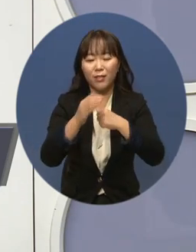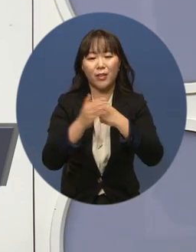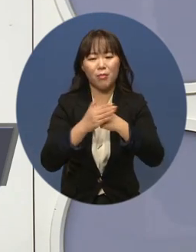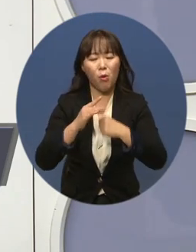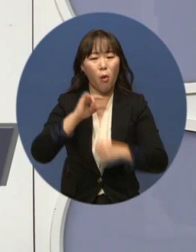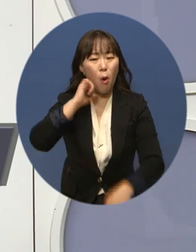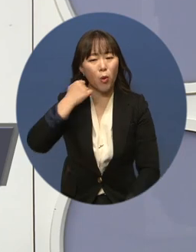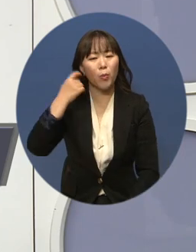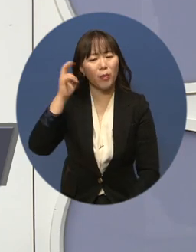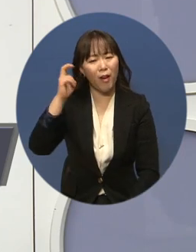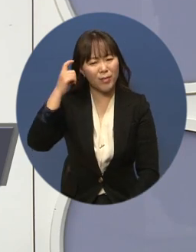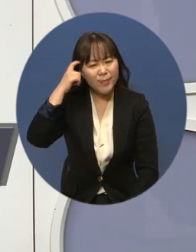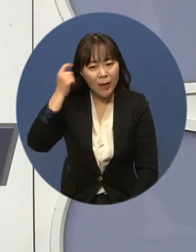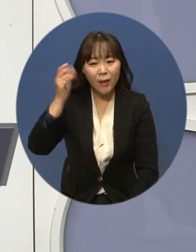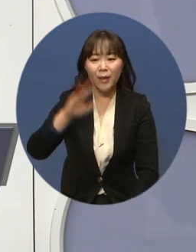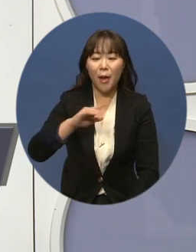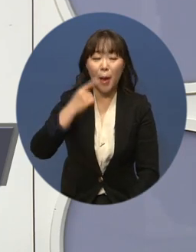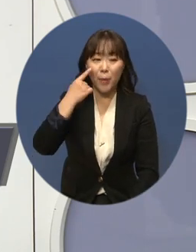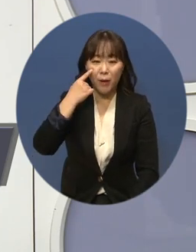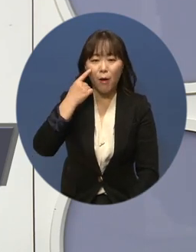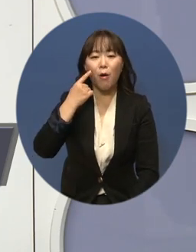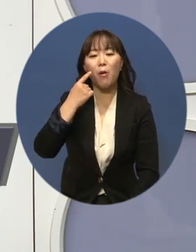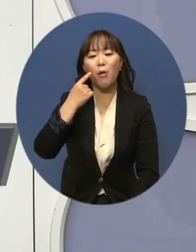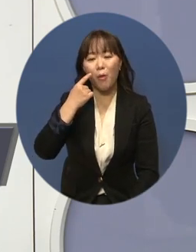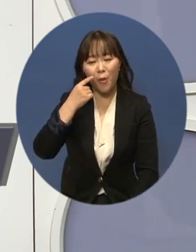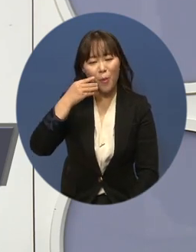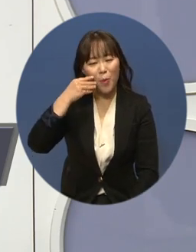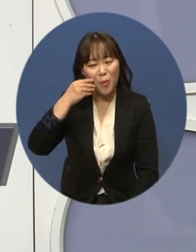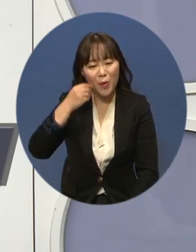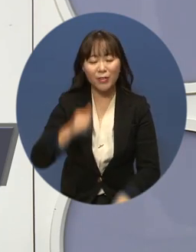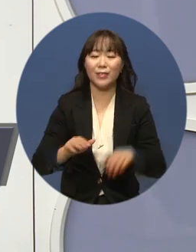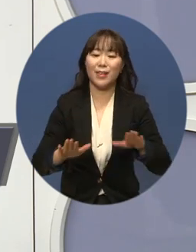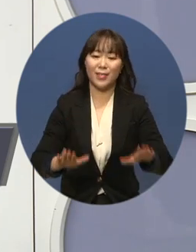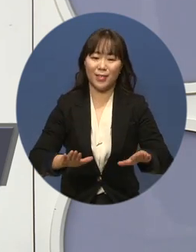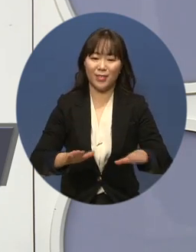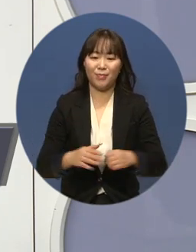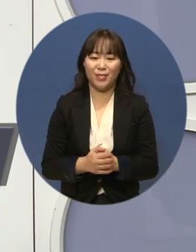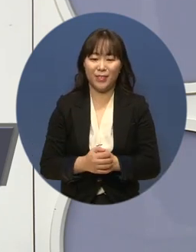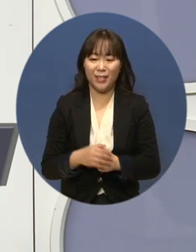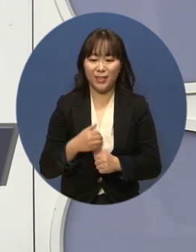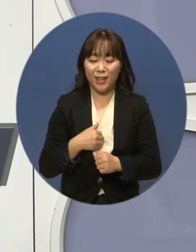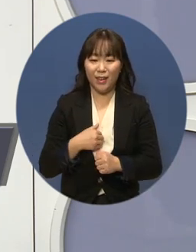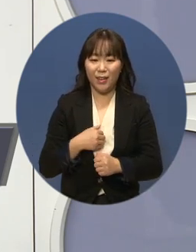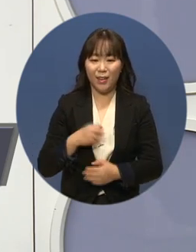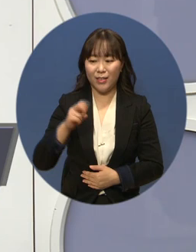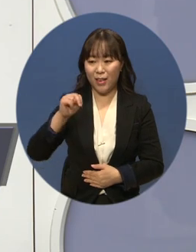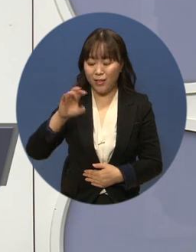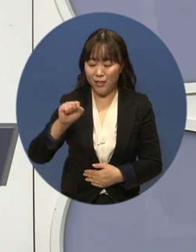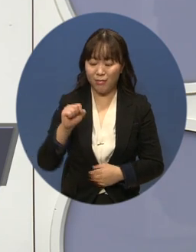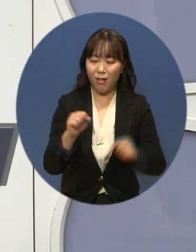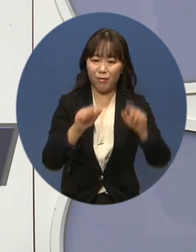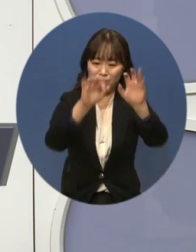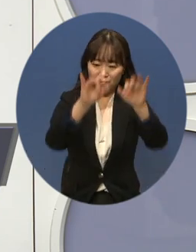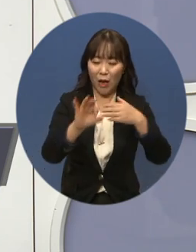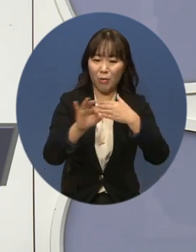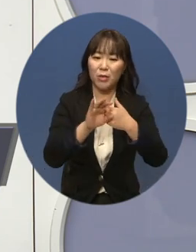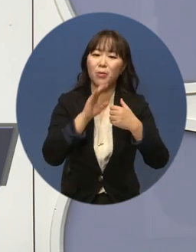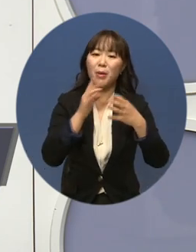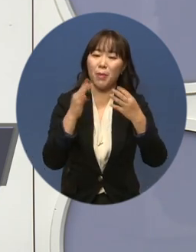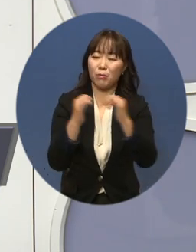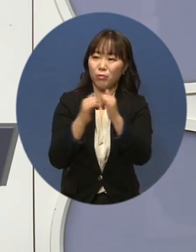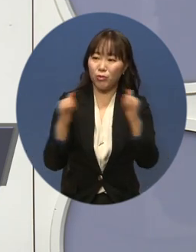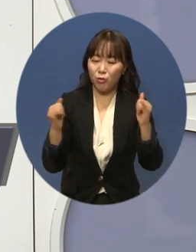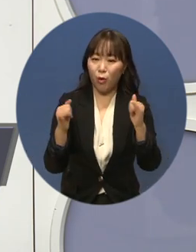어렵다고 생각했지만 또 해보니까 좀 익숙해지면서 지금은 제가 페이스북에 글을 쓰면 상당히 많은 언론들이